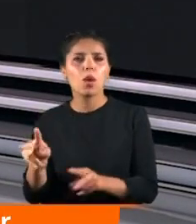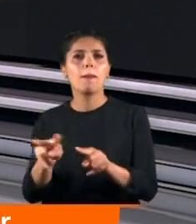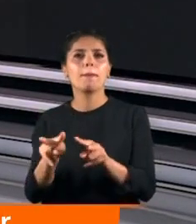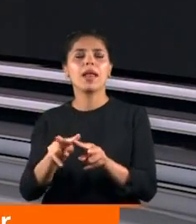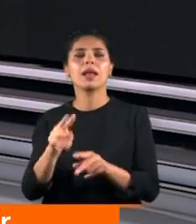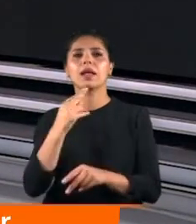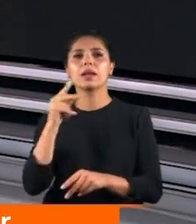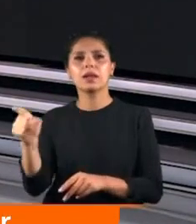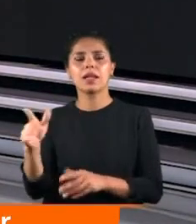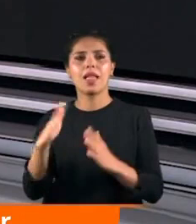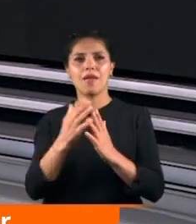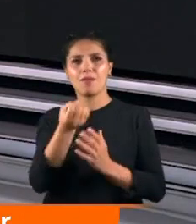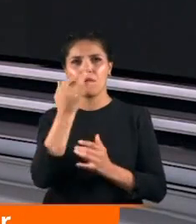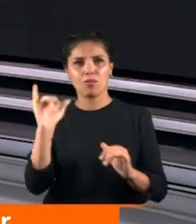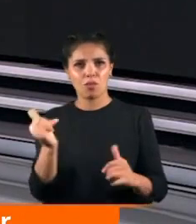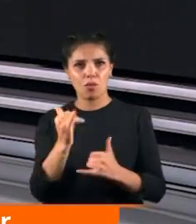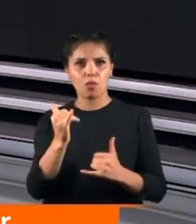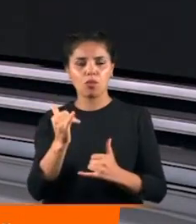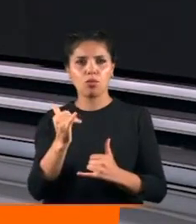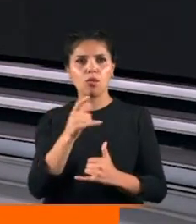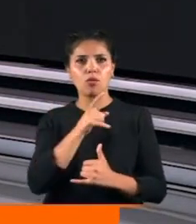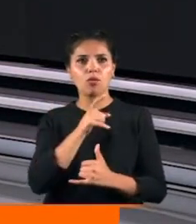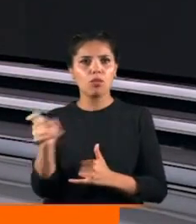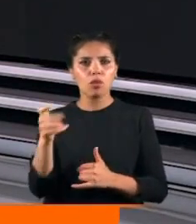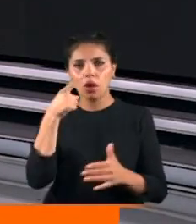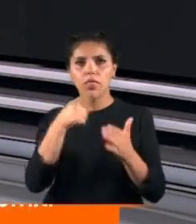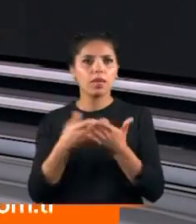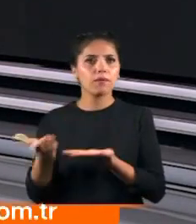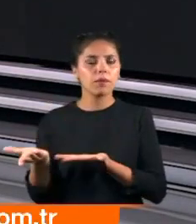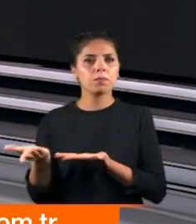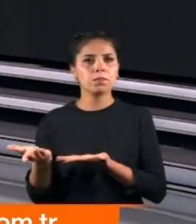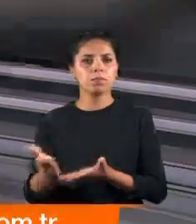Meliha Beray evinin bahçesinde oyun oynarken vuruldu